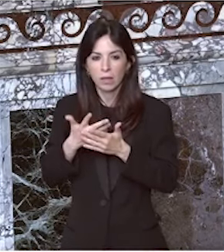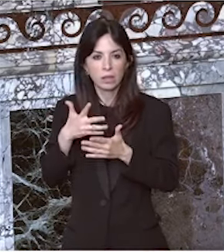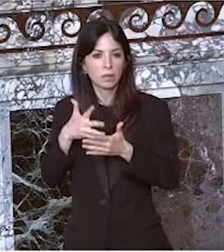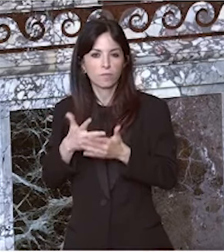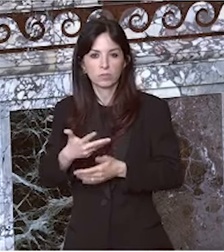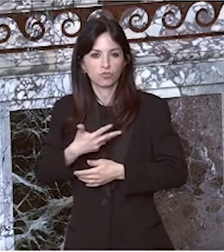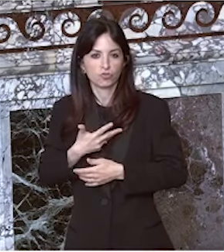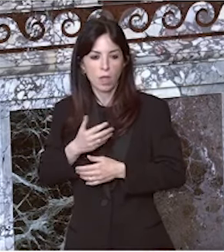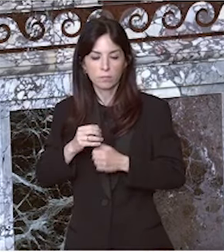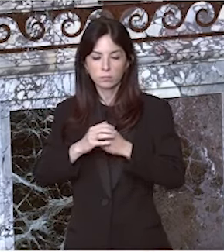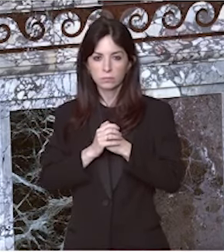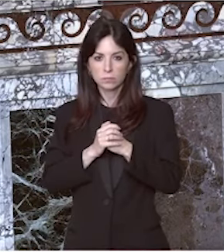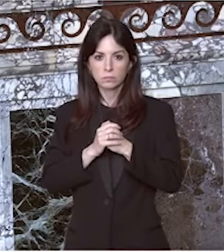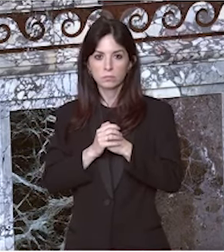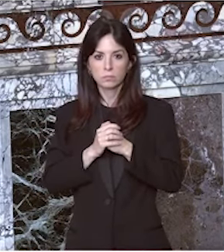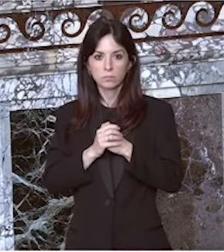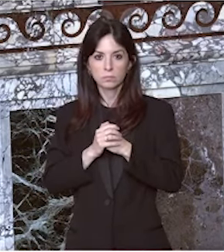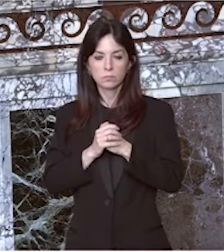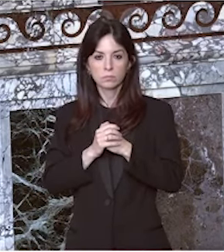cambiamenti in atto.